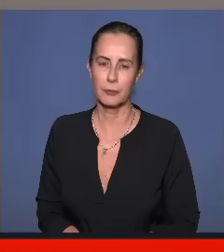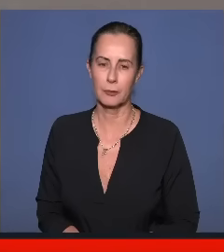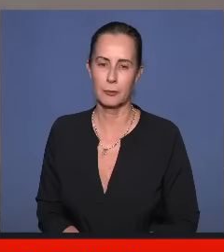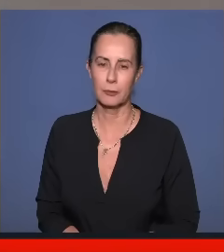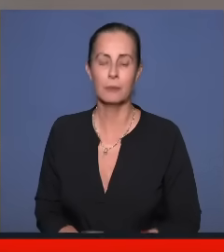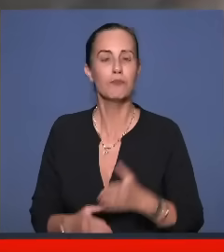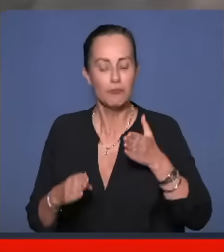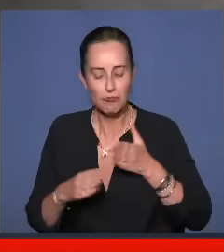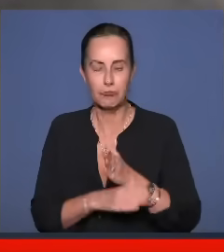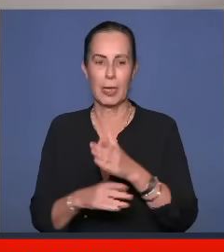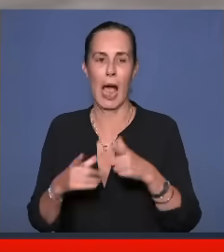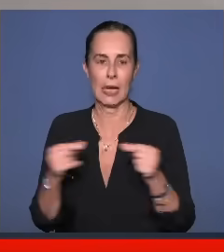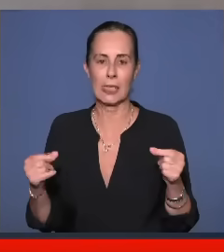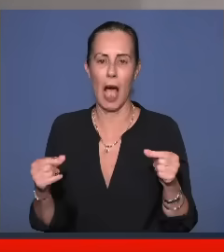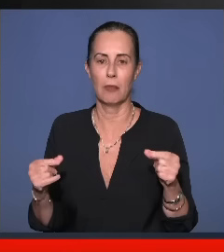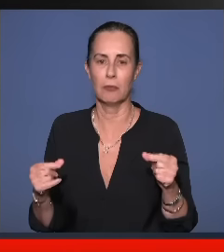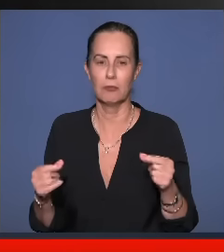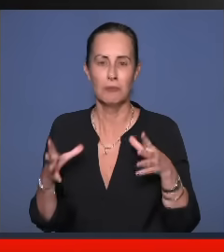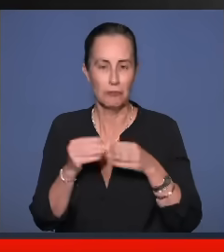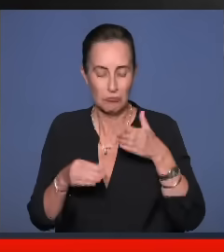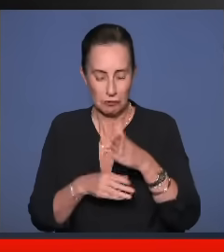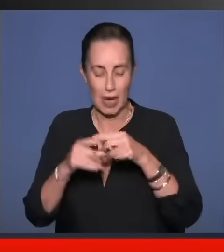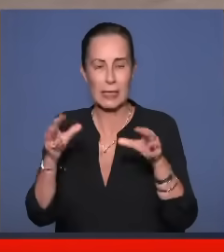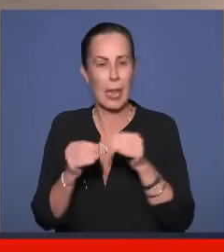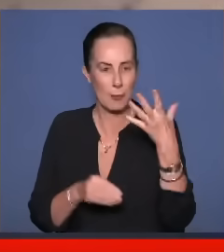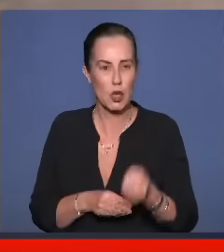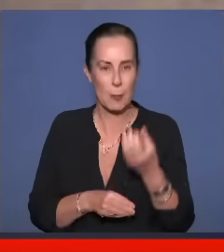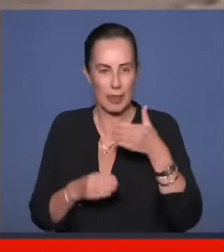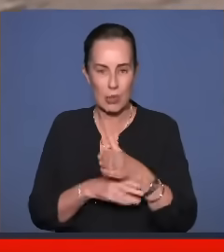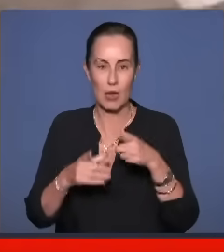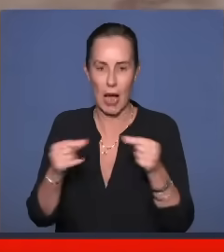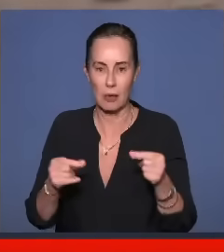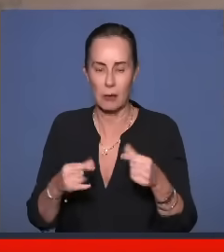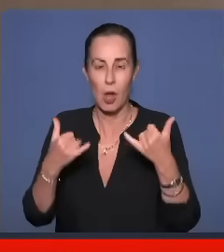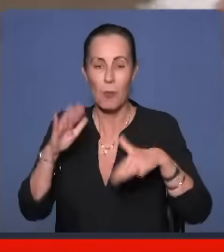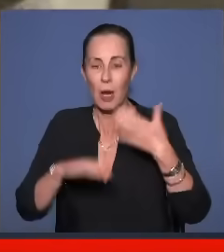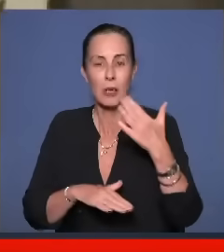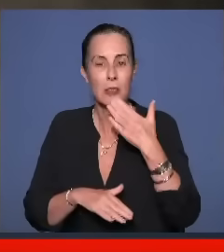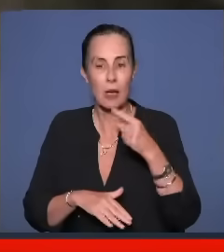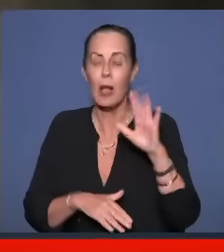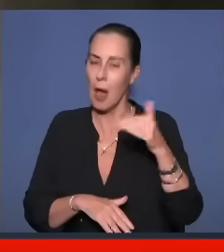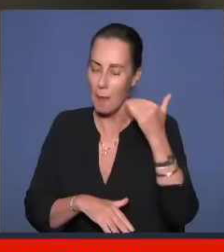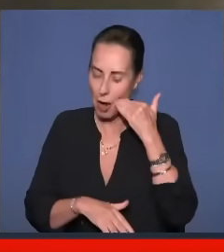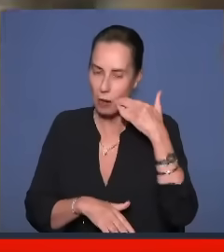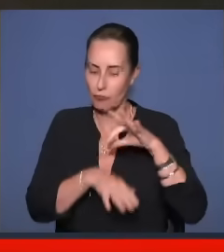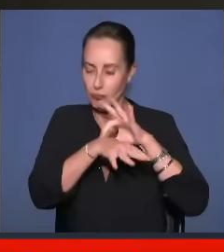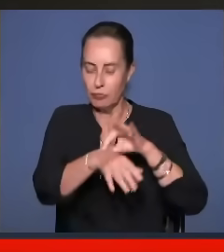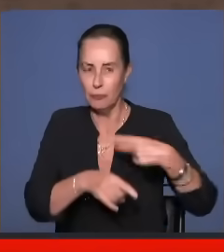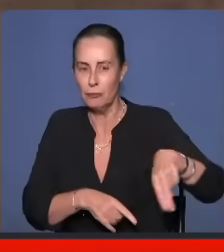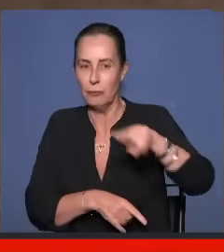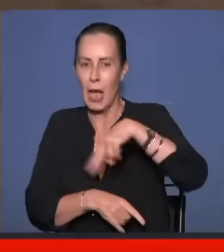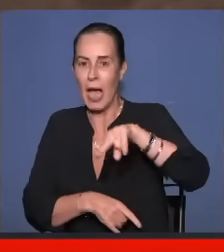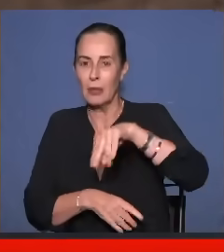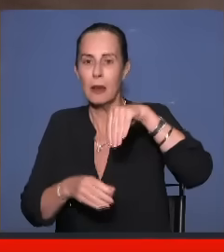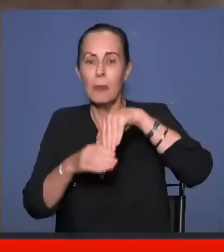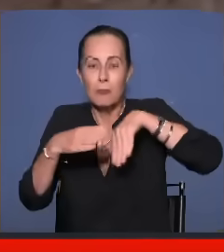driving into Gaza. We drove into the Gaza Strip on those jeeps. היום, אחרי הישראלים, גם האמריקנים קיבלו סיור